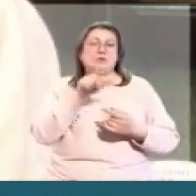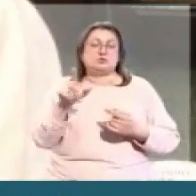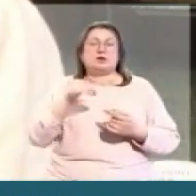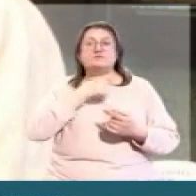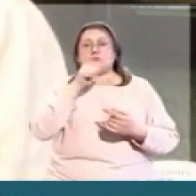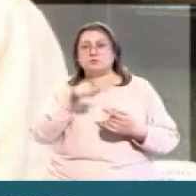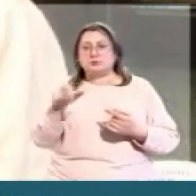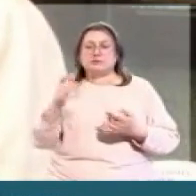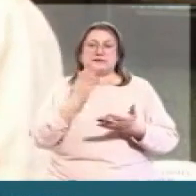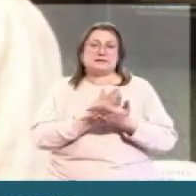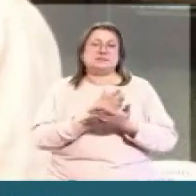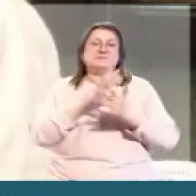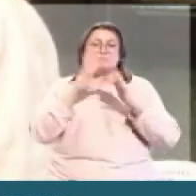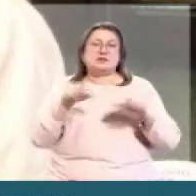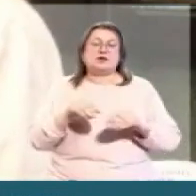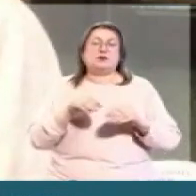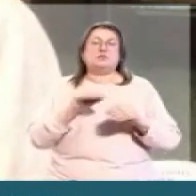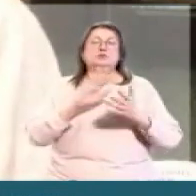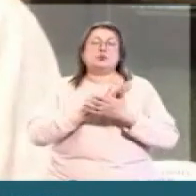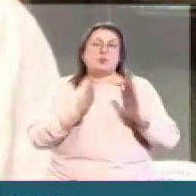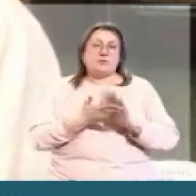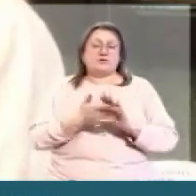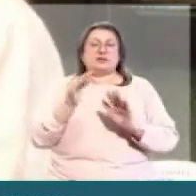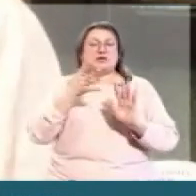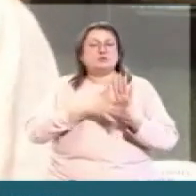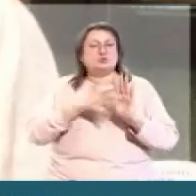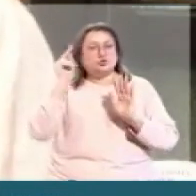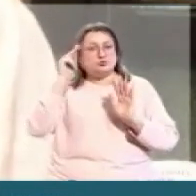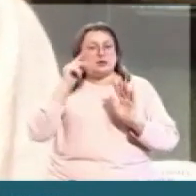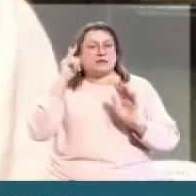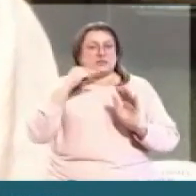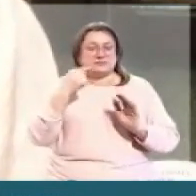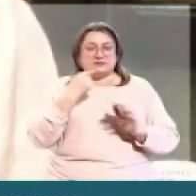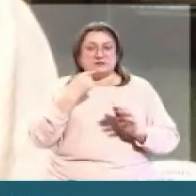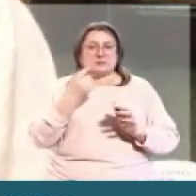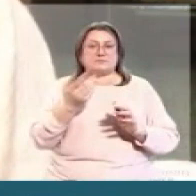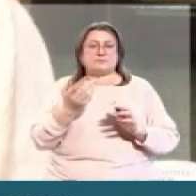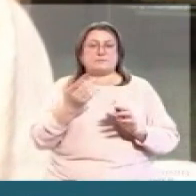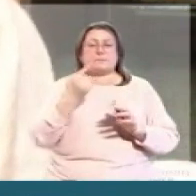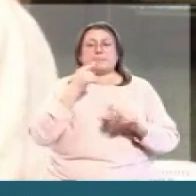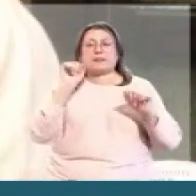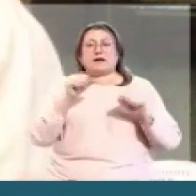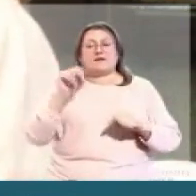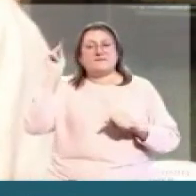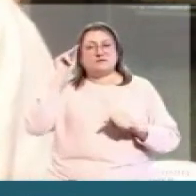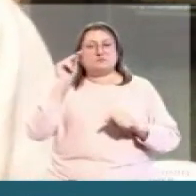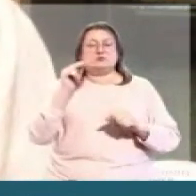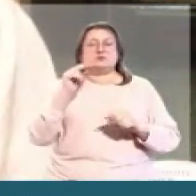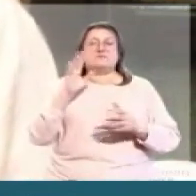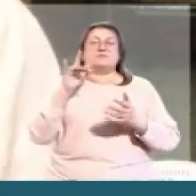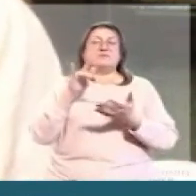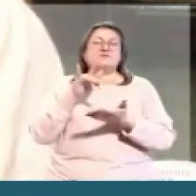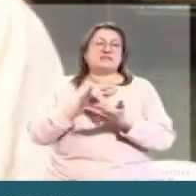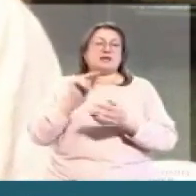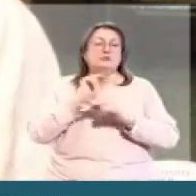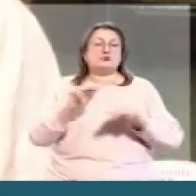для взрослого населения созданы все условия для изучения государственного языка. Язык можно выучить при Центре